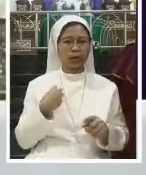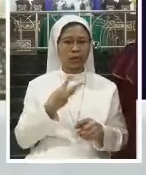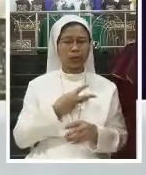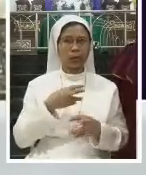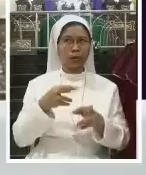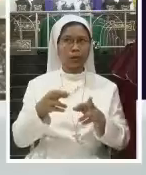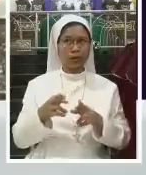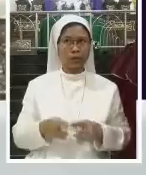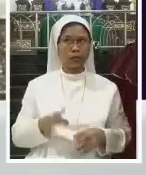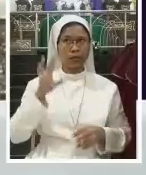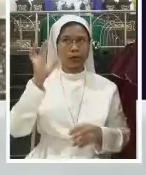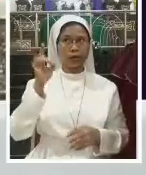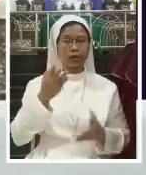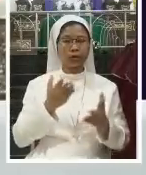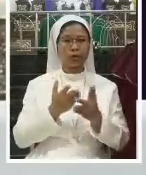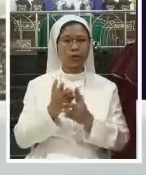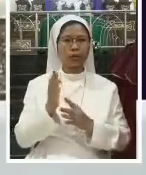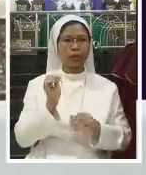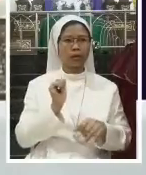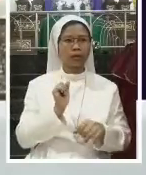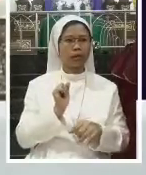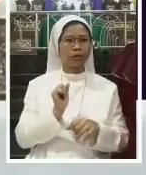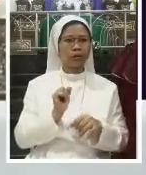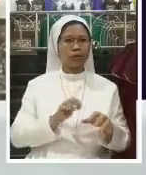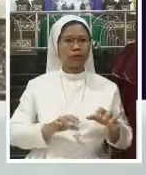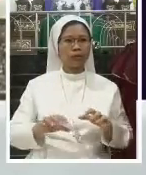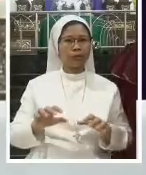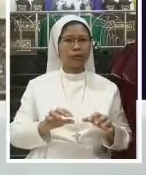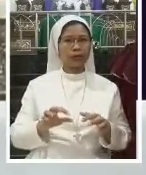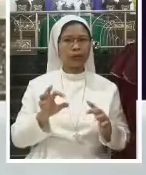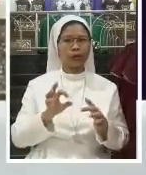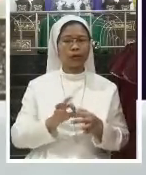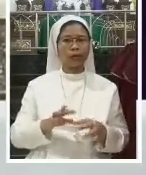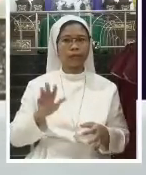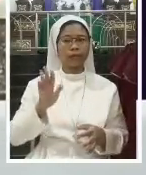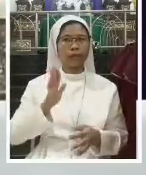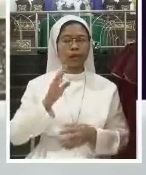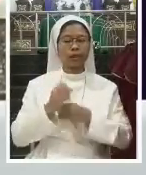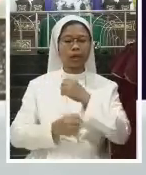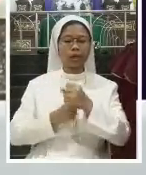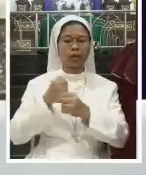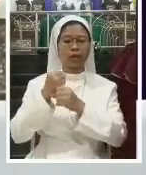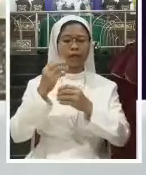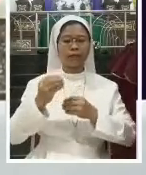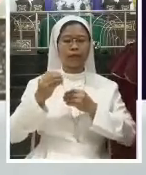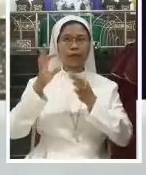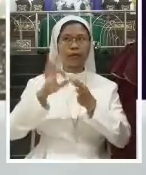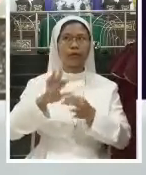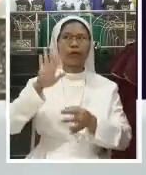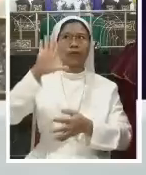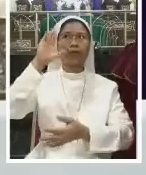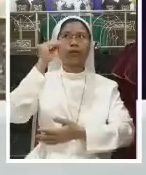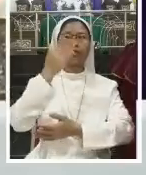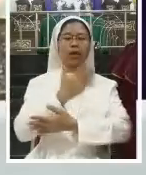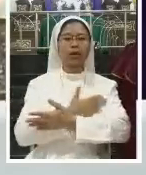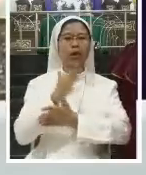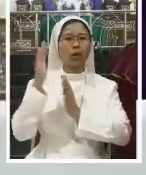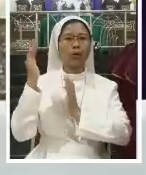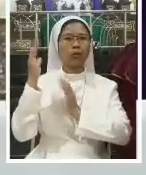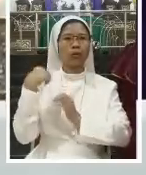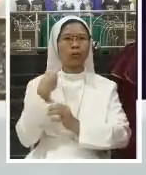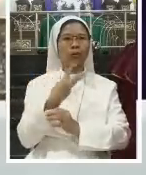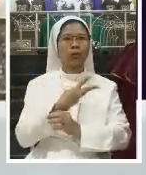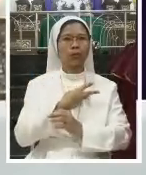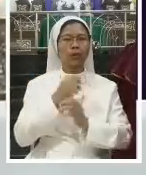gibo, sa tabang kang daing kabaing na sakripisyo, makamtami ang sa